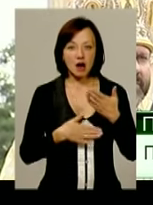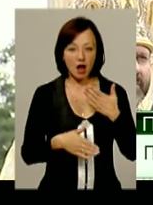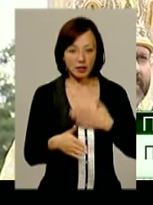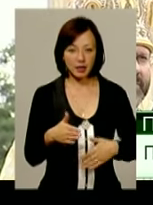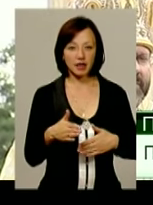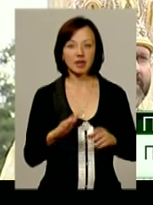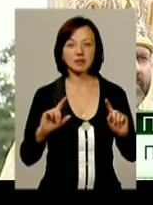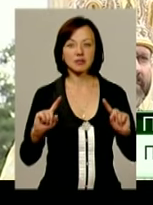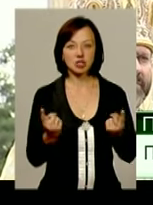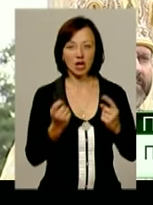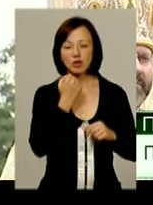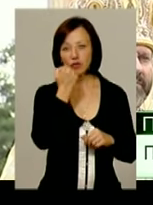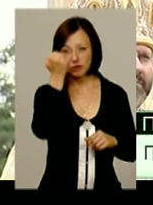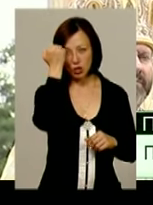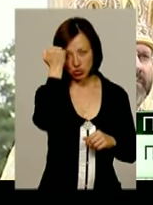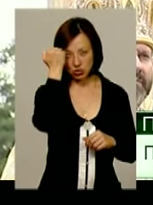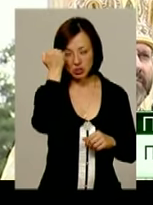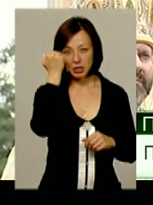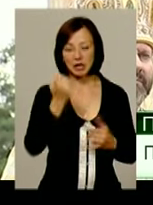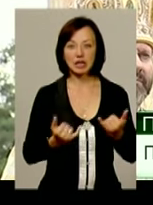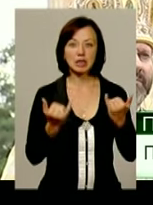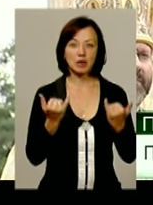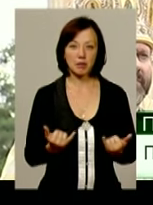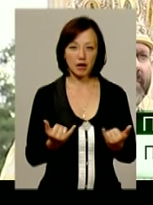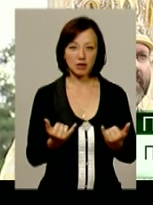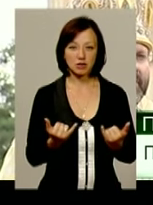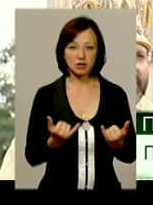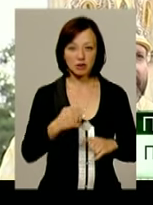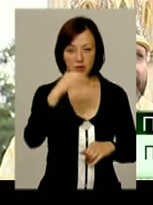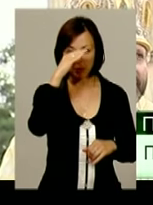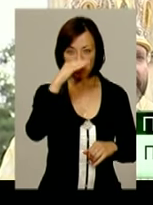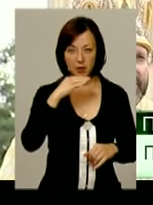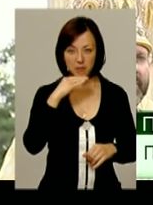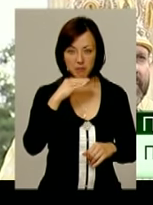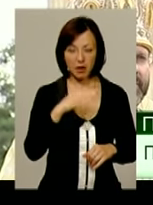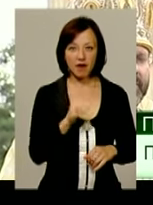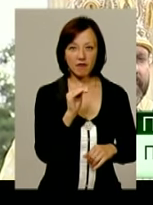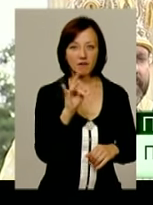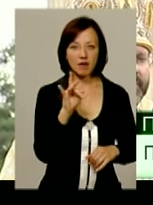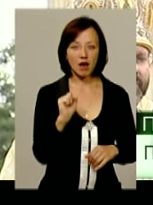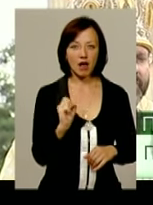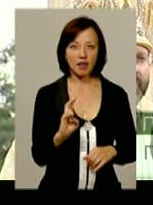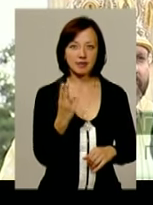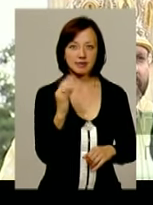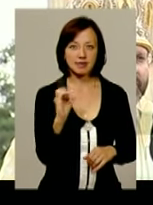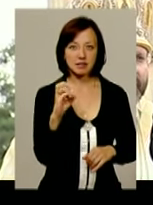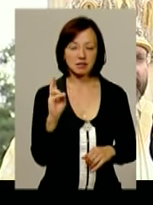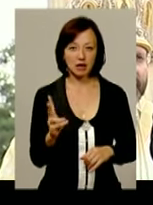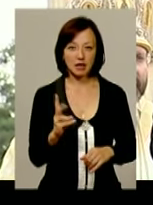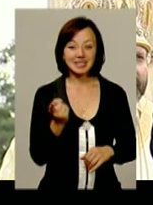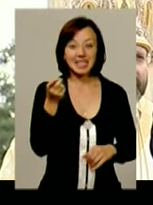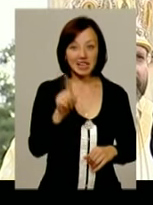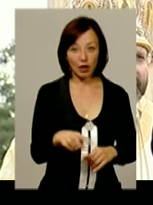і надзвичайно вдячний теперішньому папі Франциску за те, що в